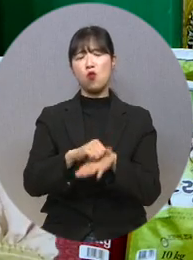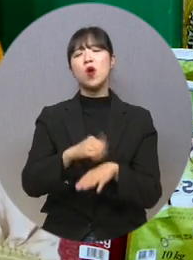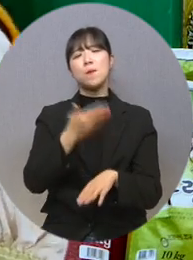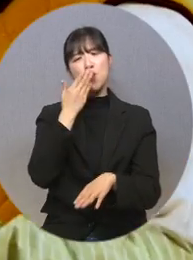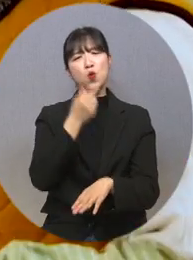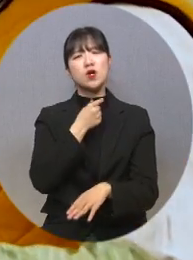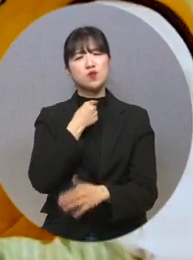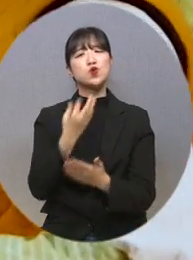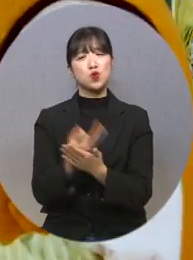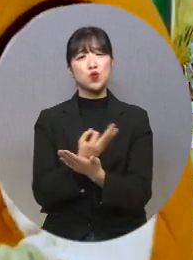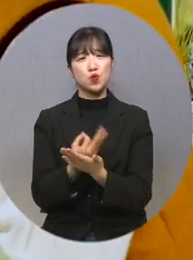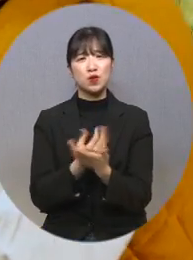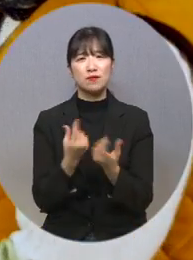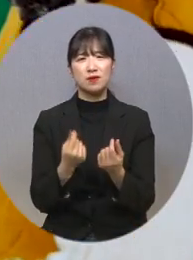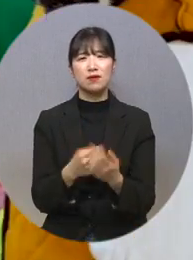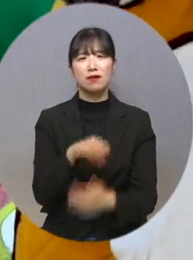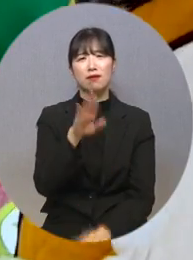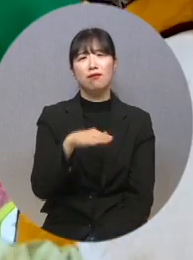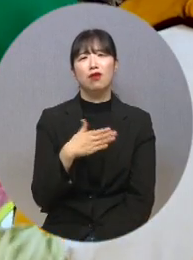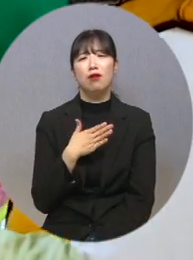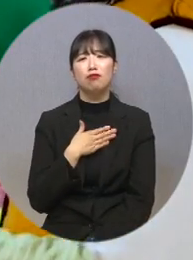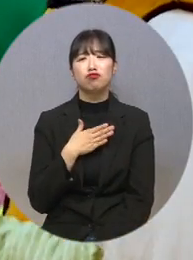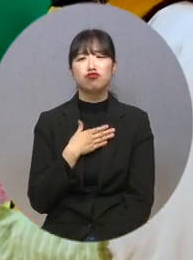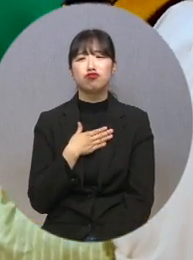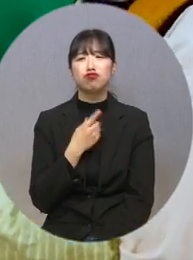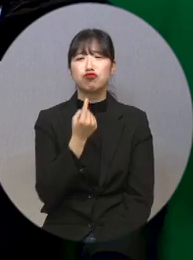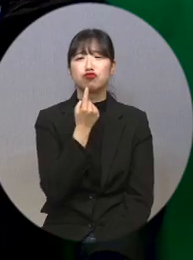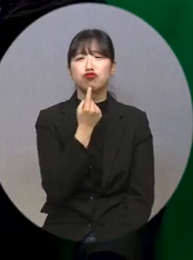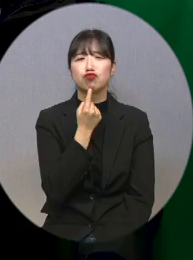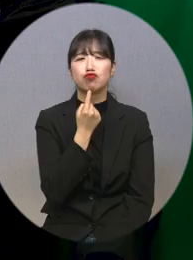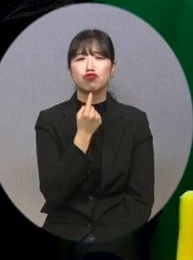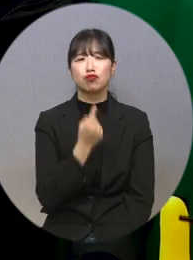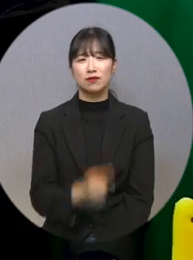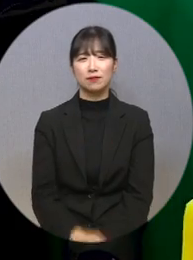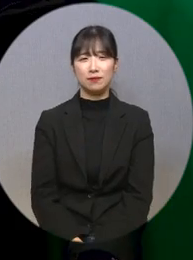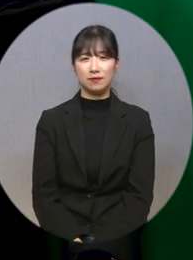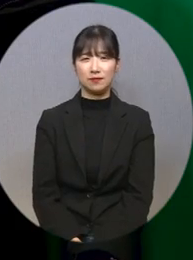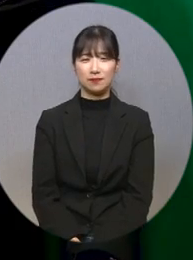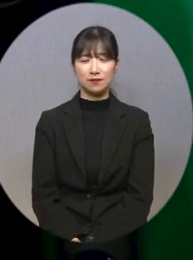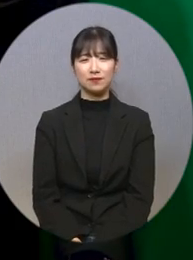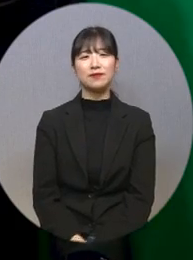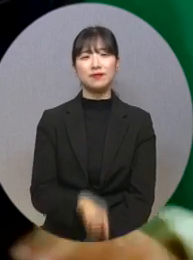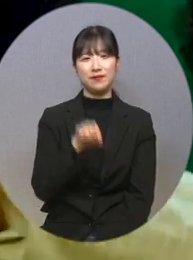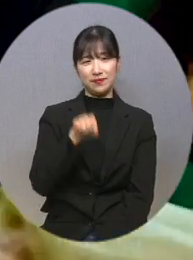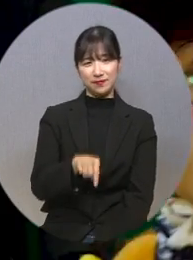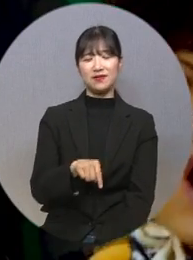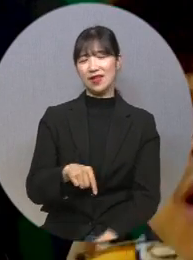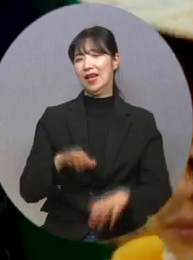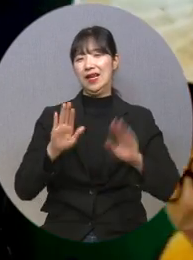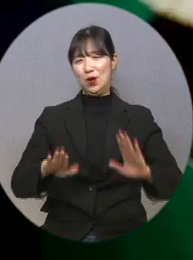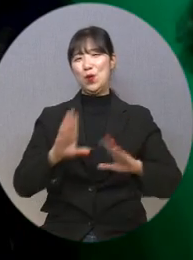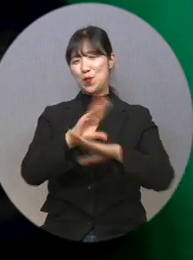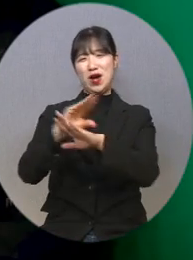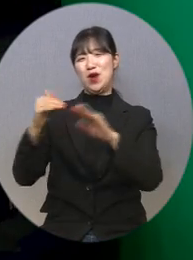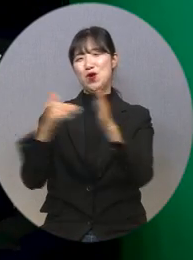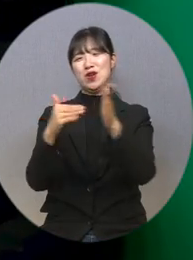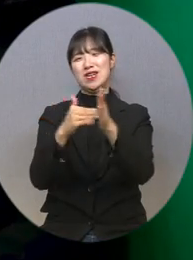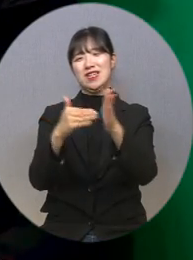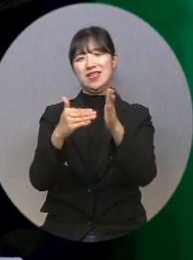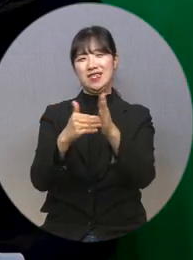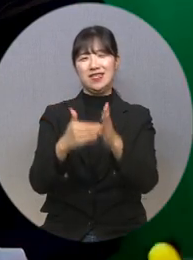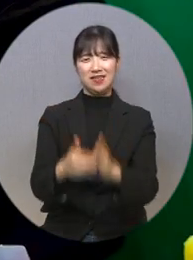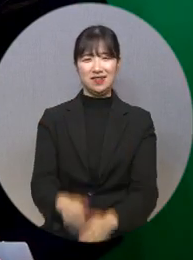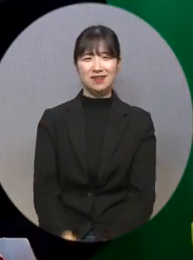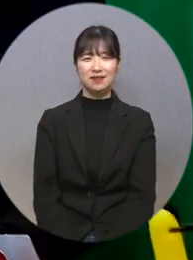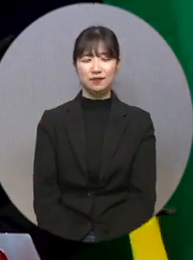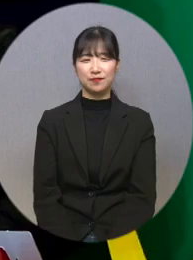거거든요. 조합장님. 우리도 이분 뒤에. 자, 저희 한평에서 함께하는 남두장터 여기까지 하겠습니다. 하늘을 끝내야 될